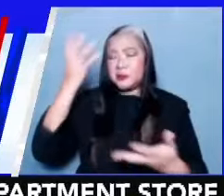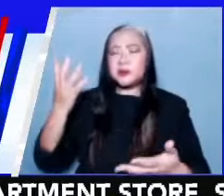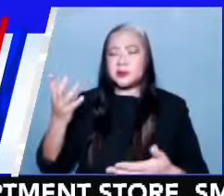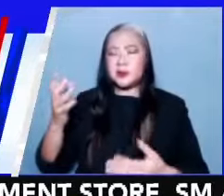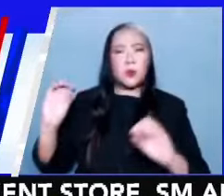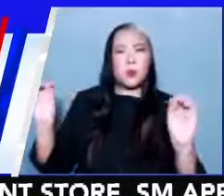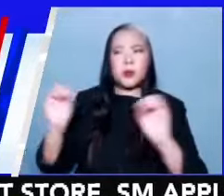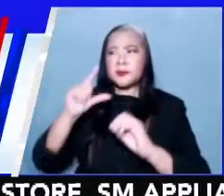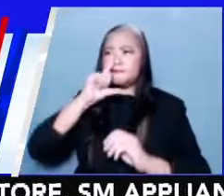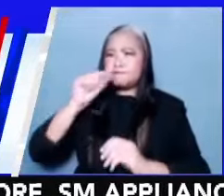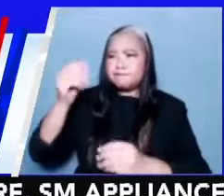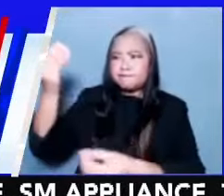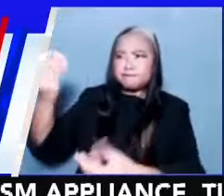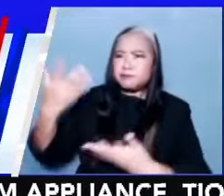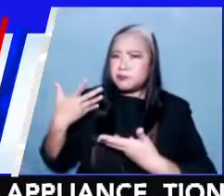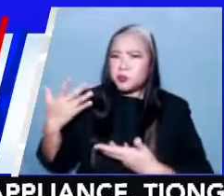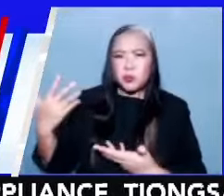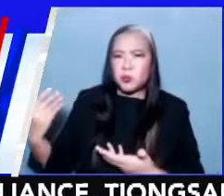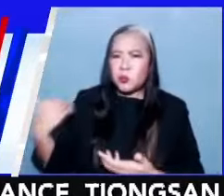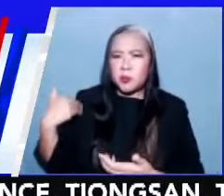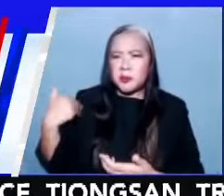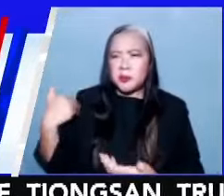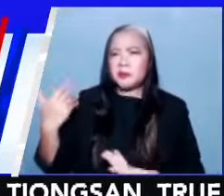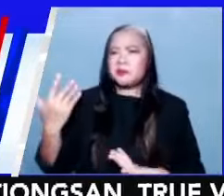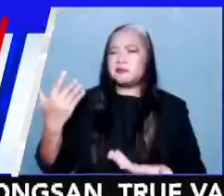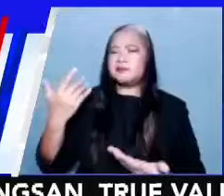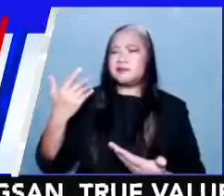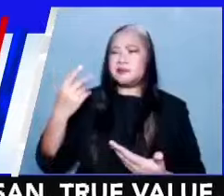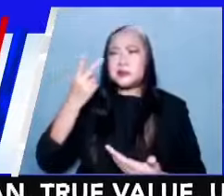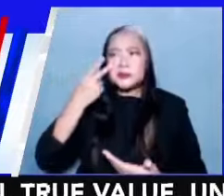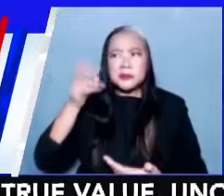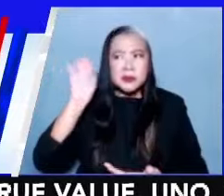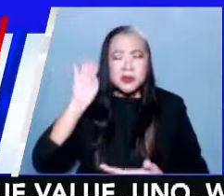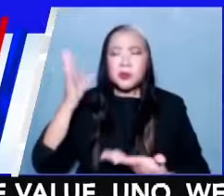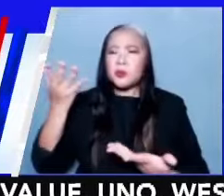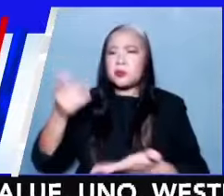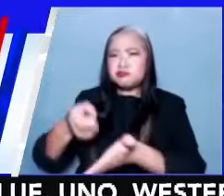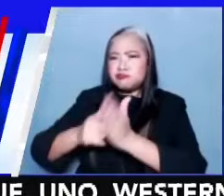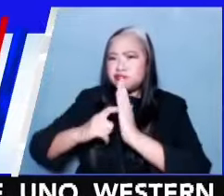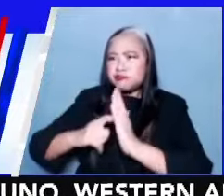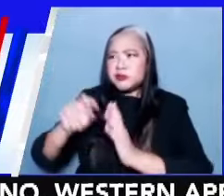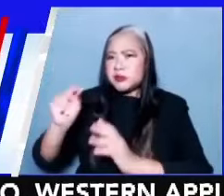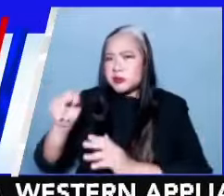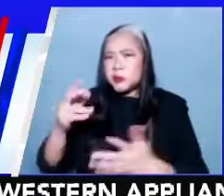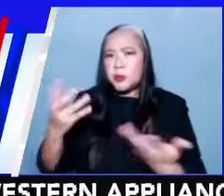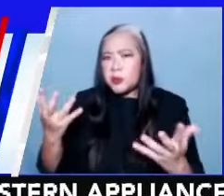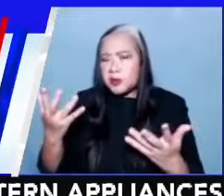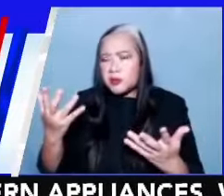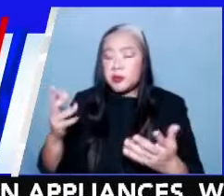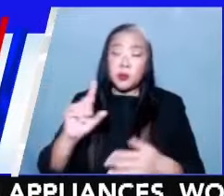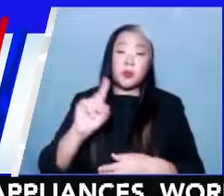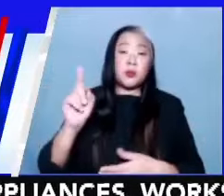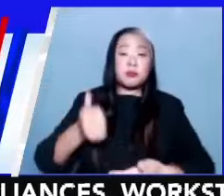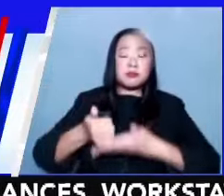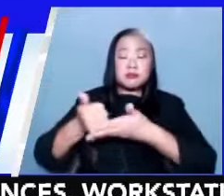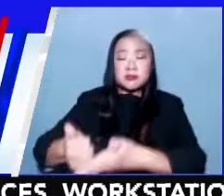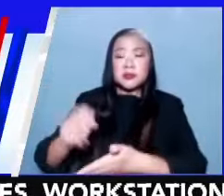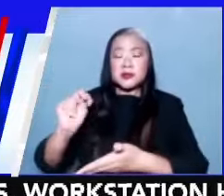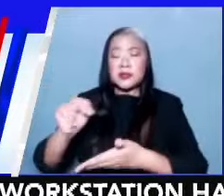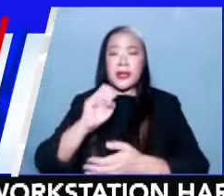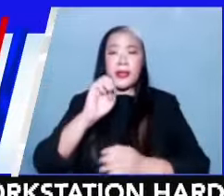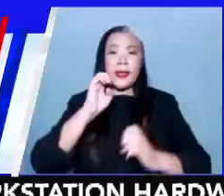na-receive na report at wala pa rin po tayong na-receive na request. So kung ano man pong tulong, handa pong tumulong ang embahada kung